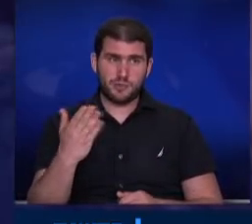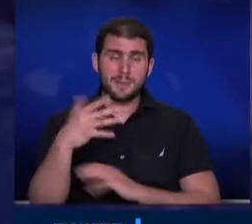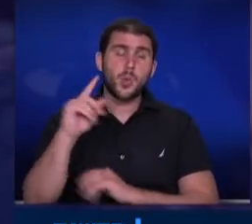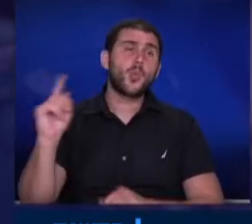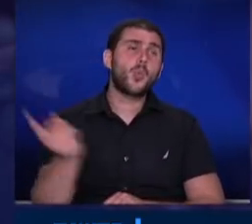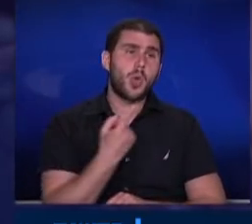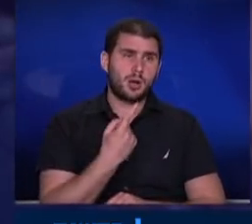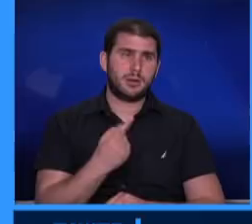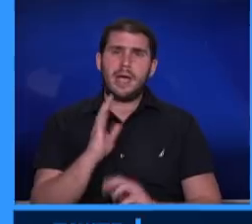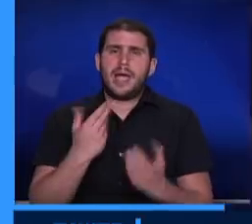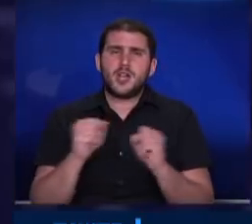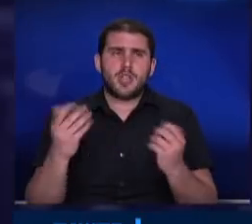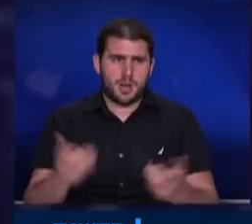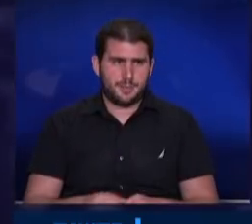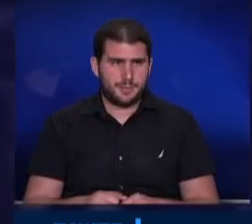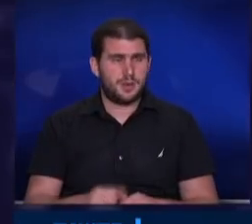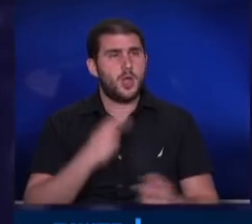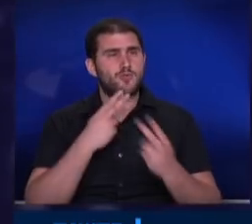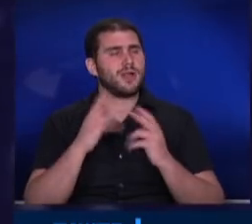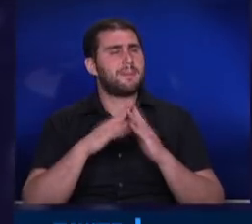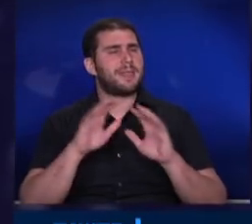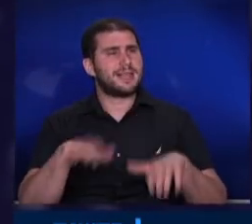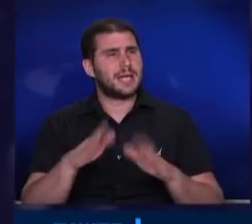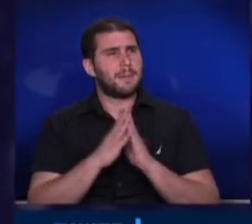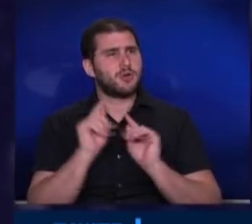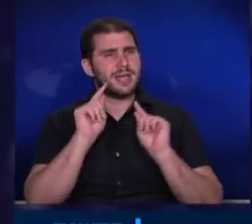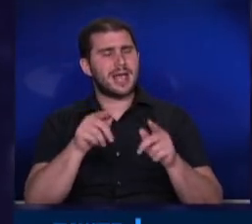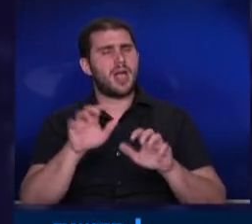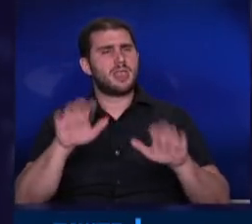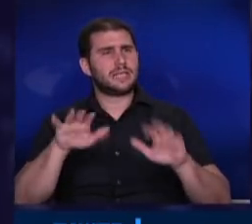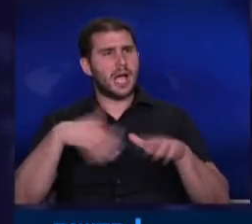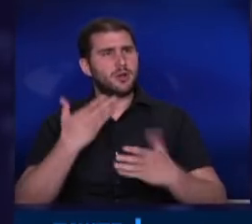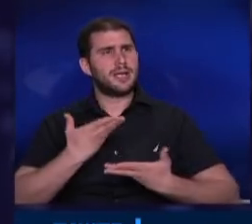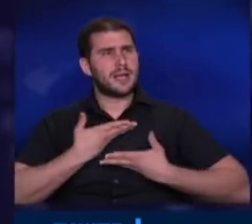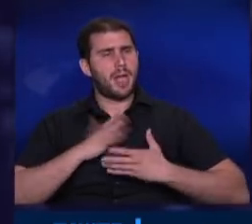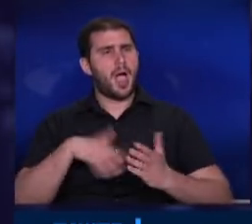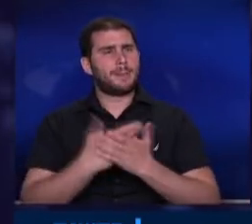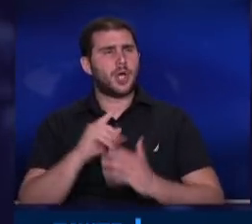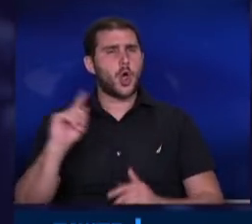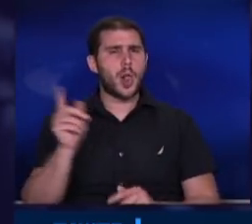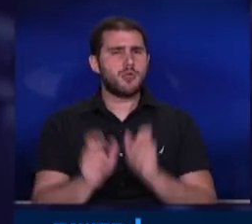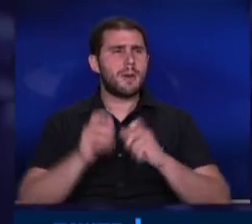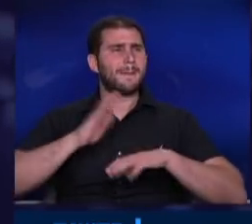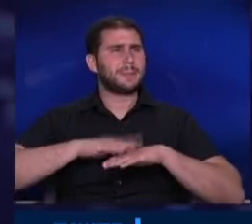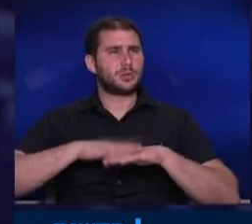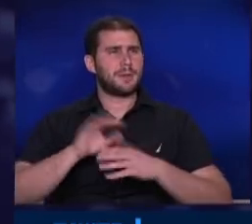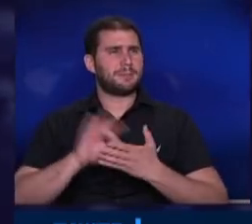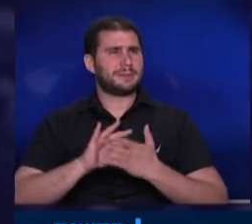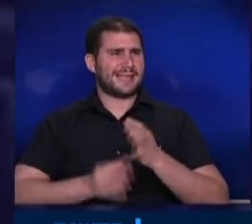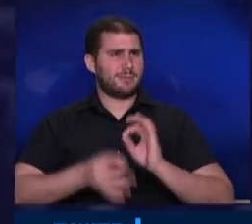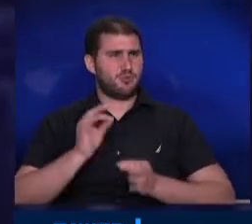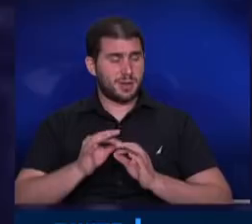למדינה כולה. איך יתם? תגובת בית הנשיא, הבקשה הגיעה לנשיא המדינה לאחר שנתקבלה המלצה של כל הגורמים המקצועיים במשרד